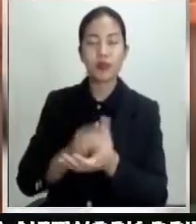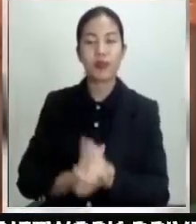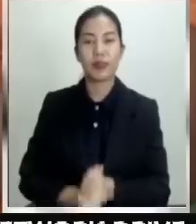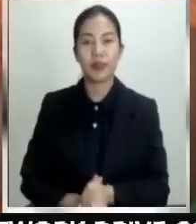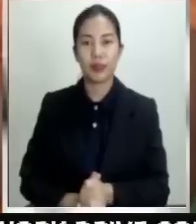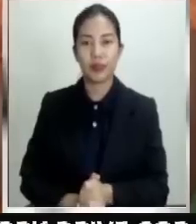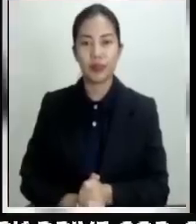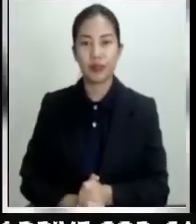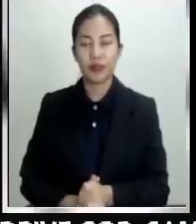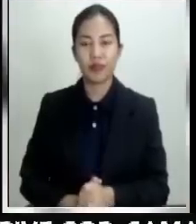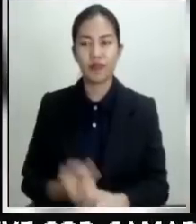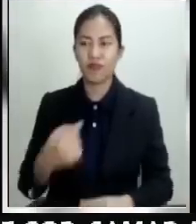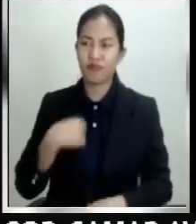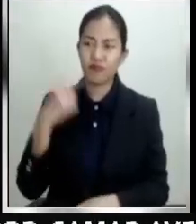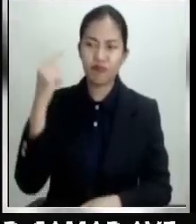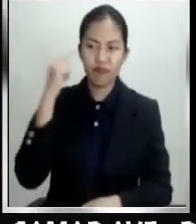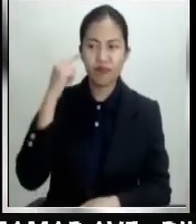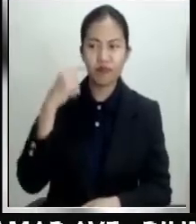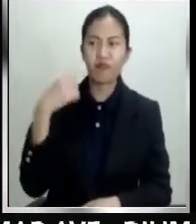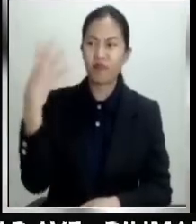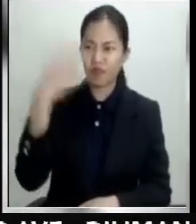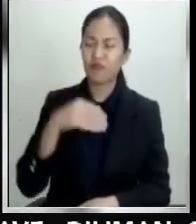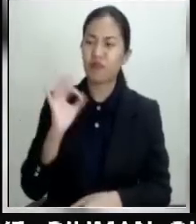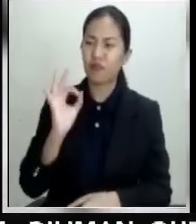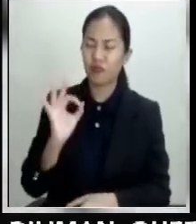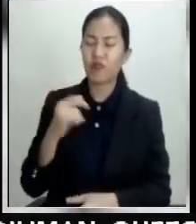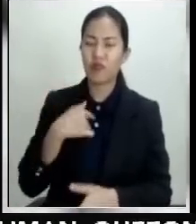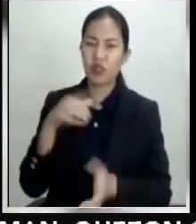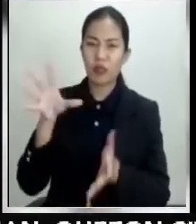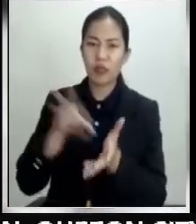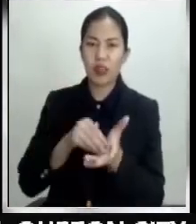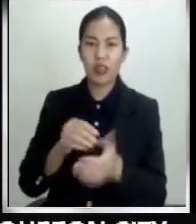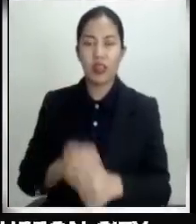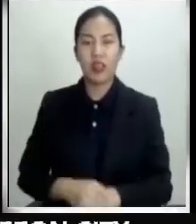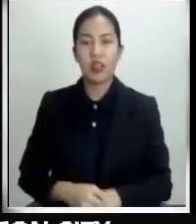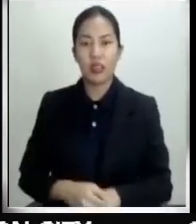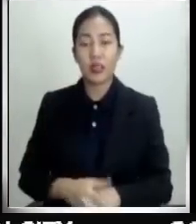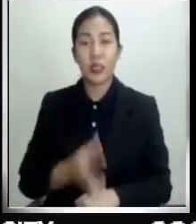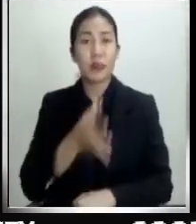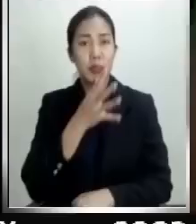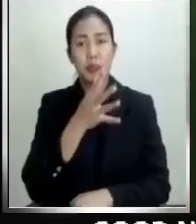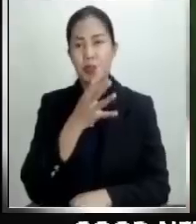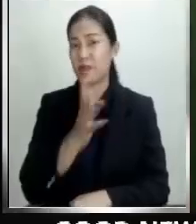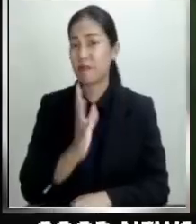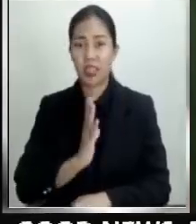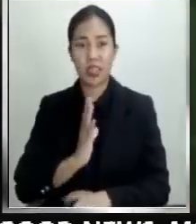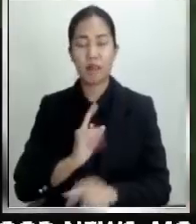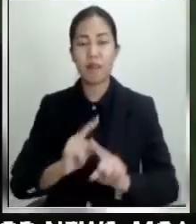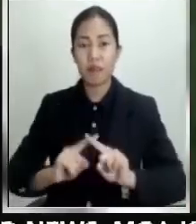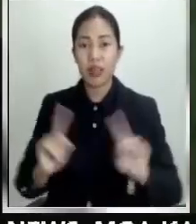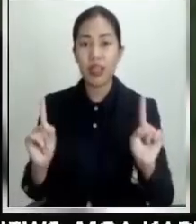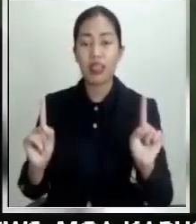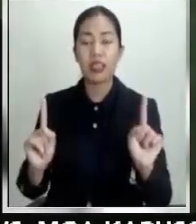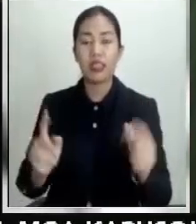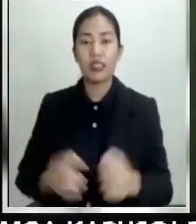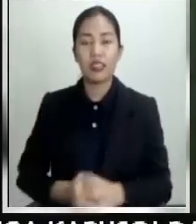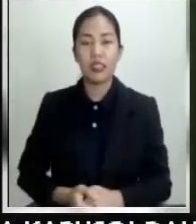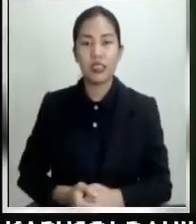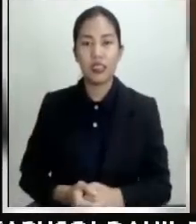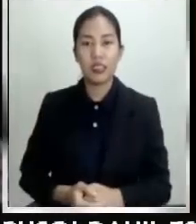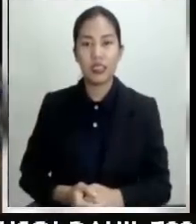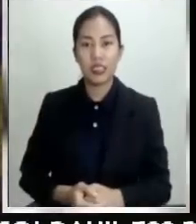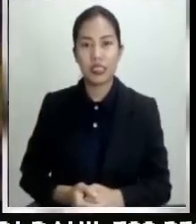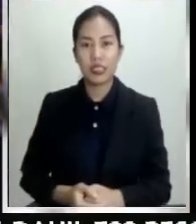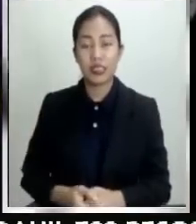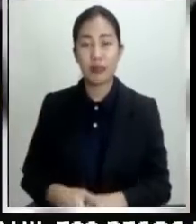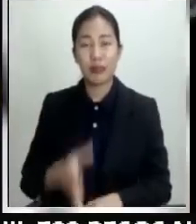Tapos po, nagandaan po, kaya ginaya ko. Wala naman daw problema ang ina ni Dave sa lato-lato. Yun nga lang, maski siya, aminadong